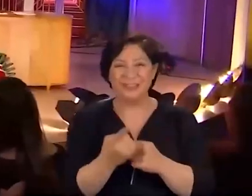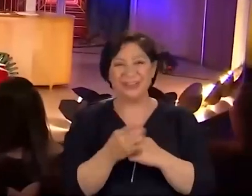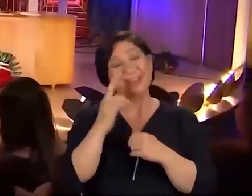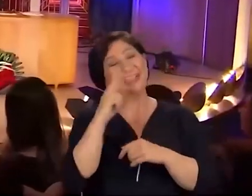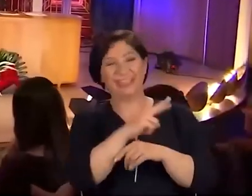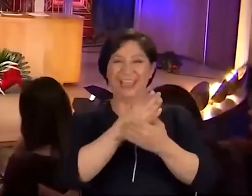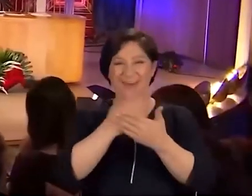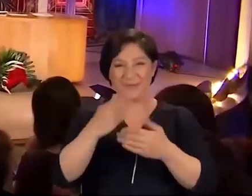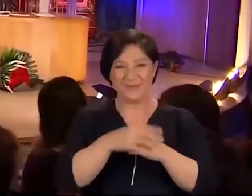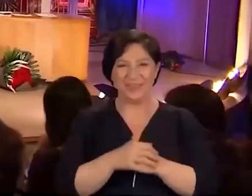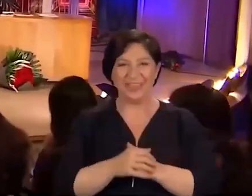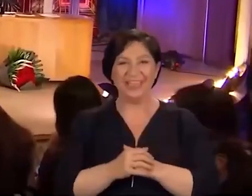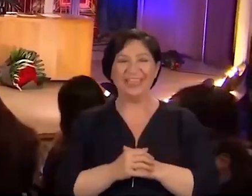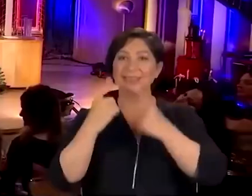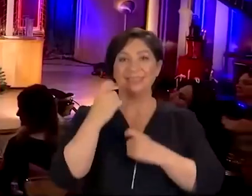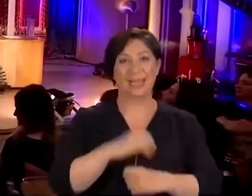Görelim devamını.